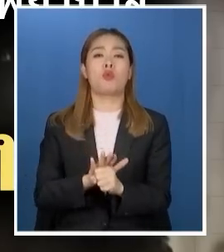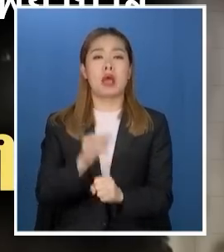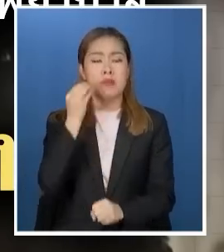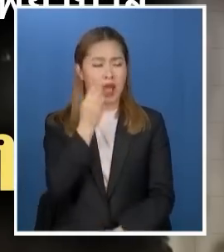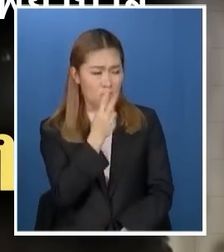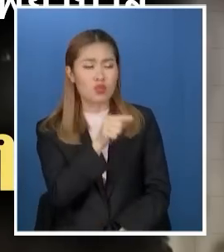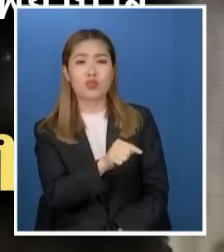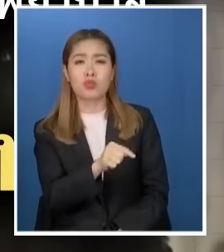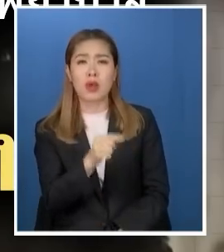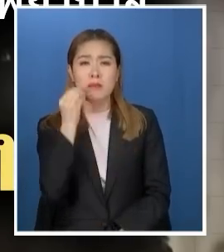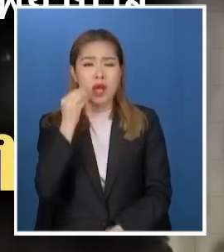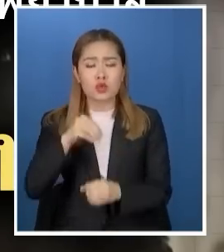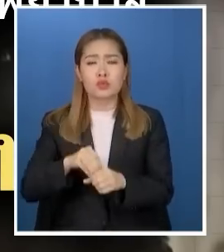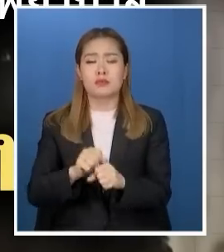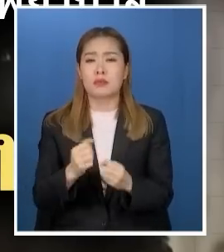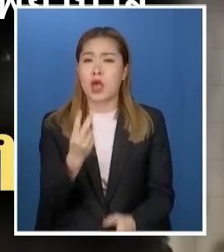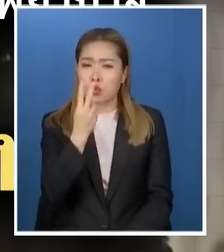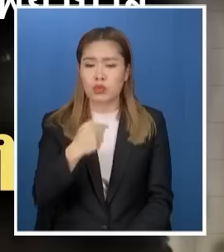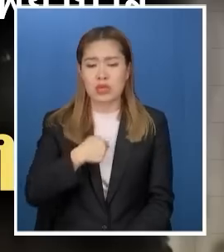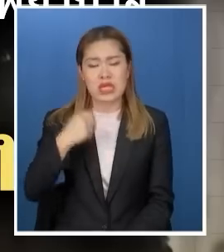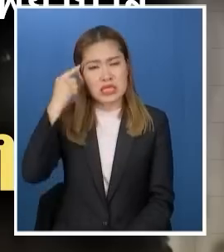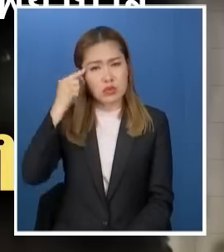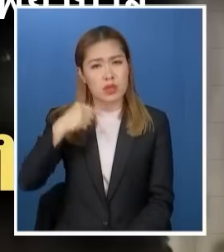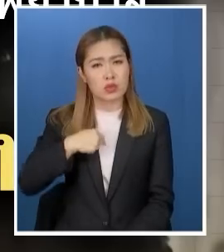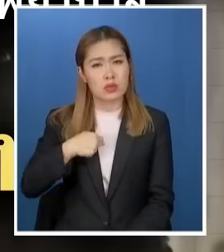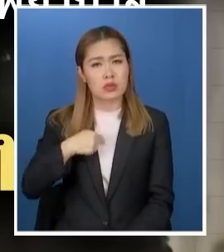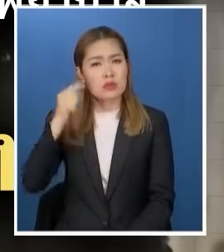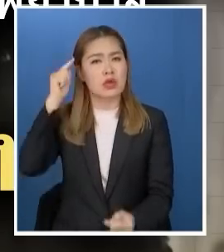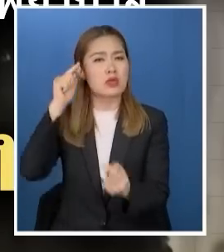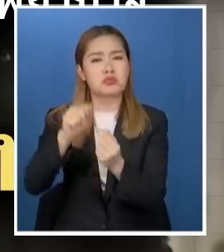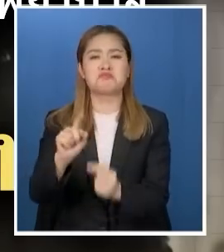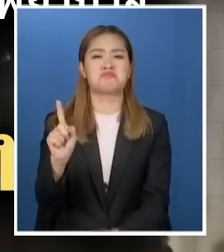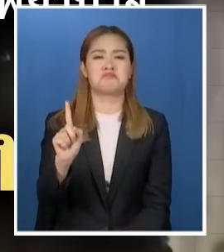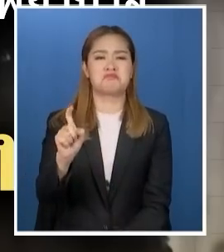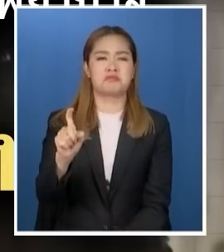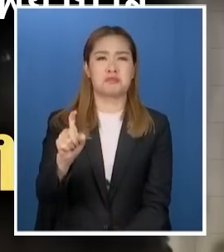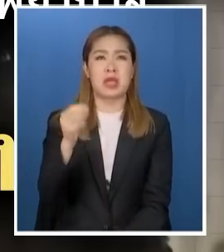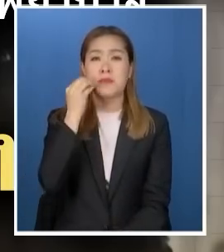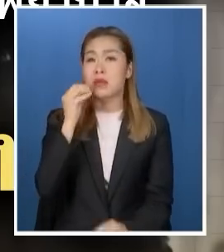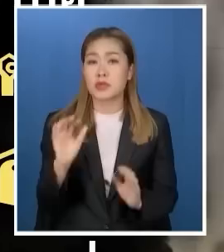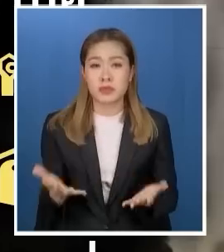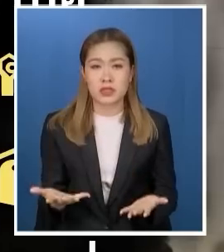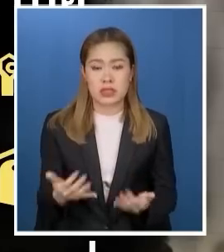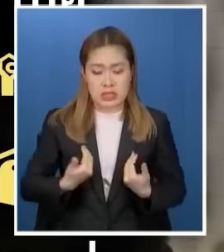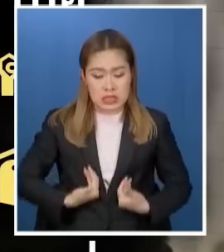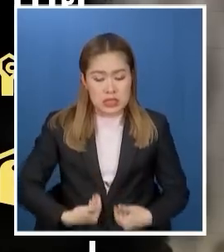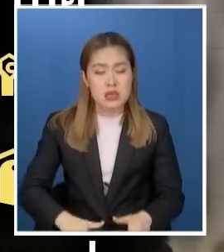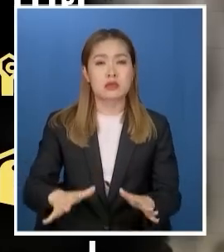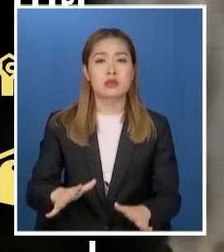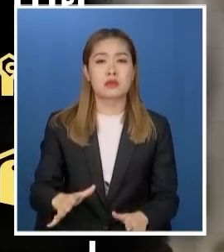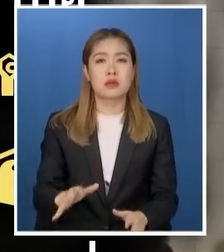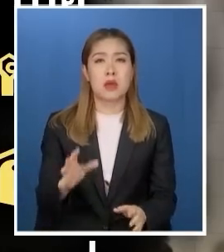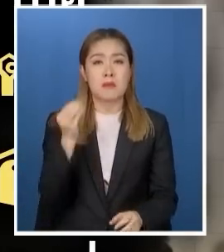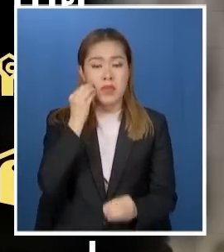บ้านหนูสิดูความเป็นอยู่บ้านหนูสิหนูคิดว่าหนูไปถึงตรงนั้นไม่ได้หนูไม่มีบ้านเกิดมาเนี่ย